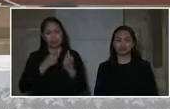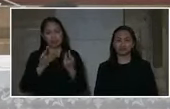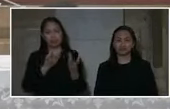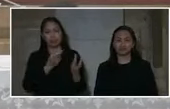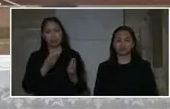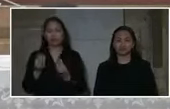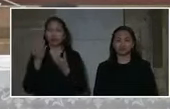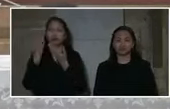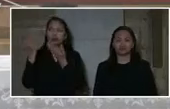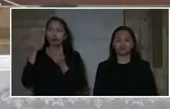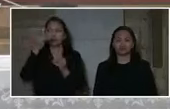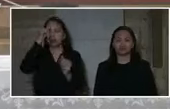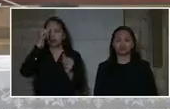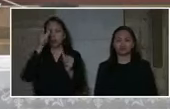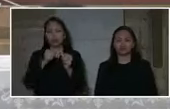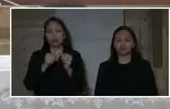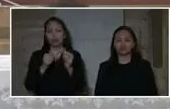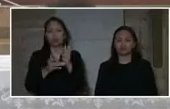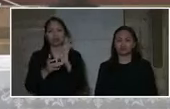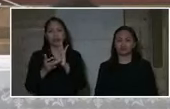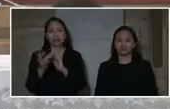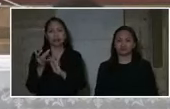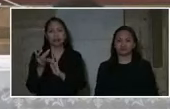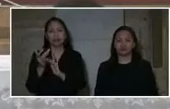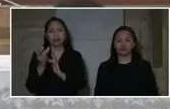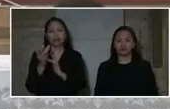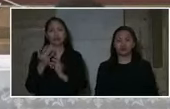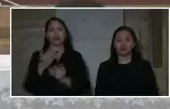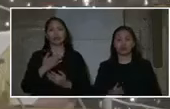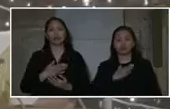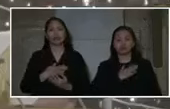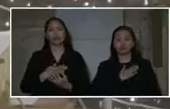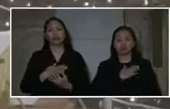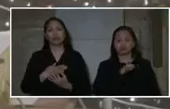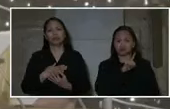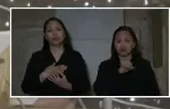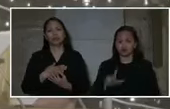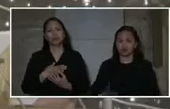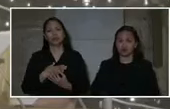ito sa pag-alala sa akin.